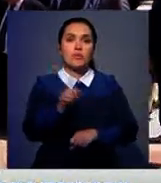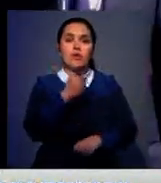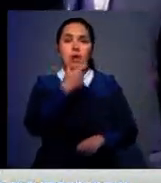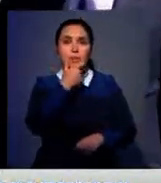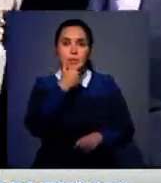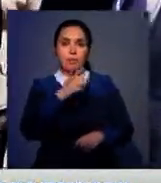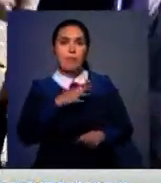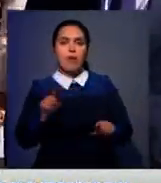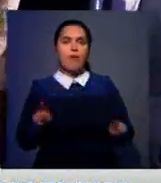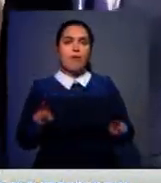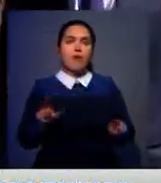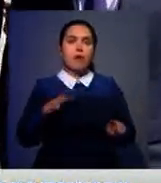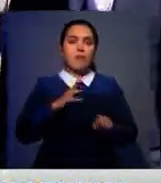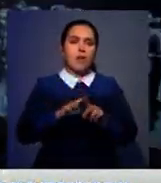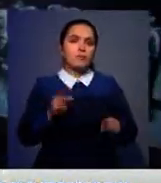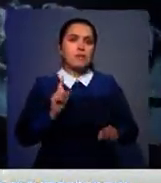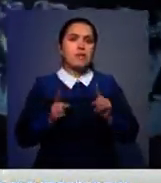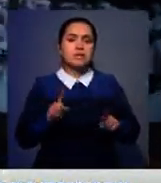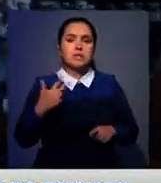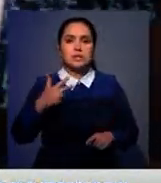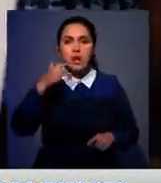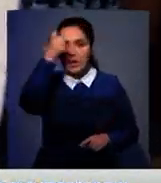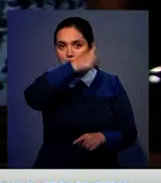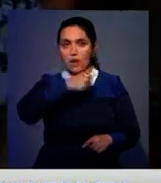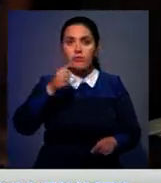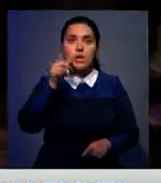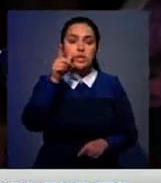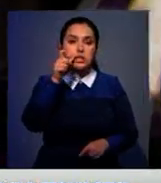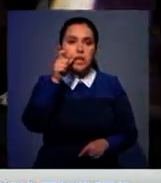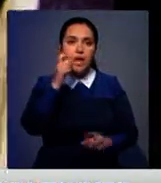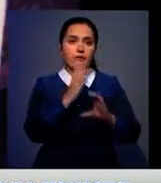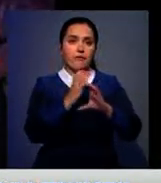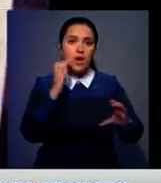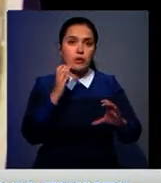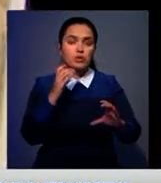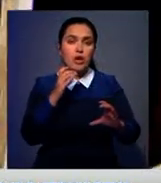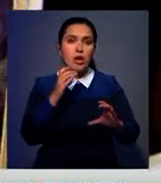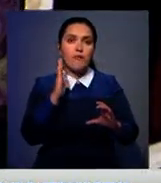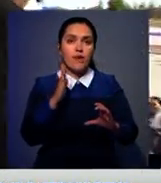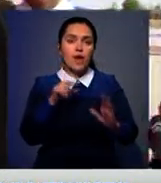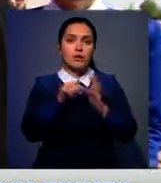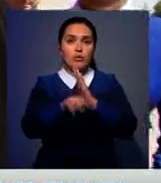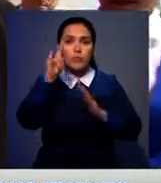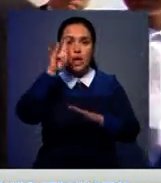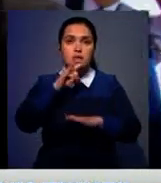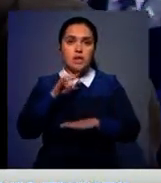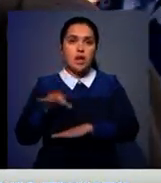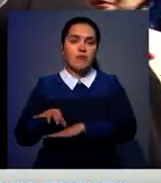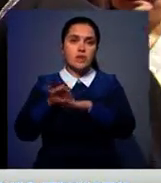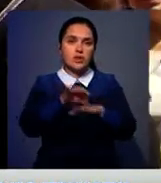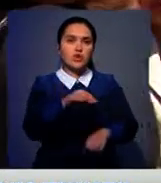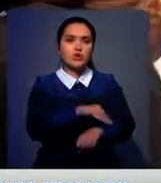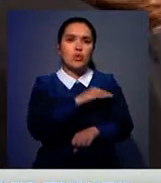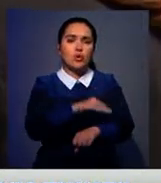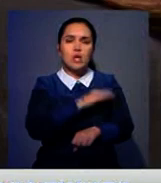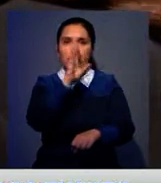посмотрели экспонаты, восстанавливающие реалии 30-х годов. Это и сталинский вагон, в котором в Казахстан везли жен изменников Родины со